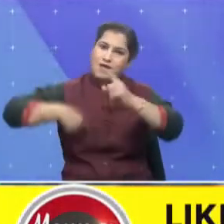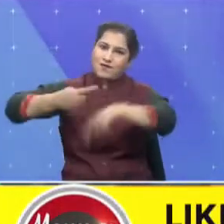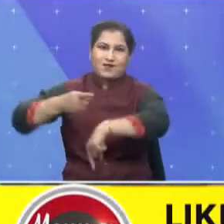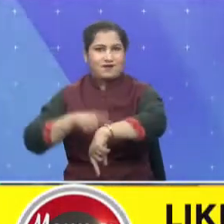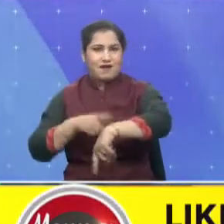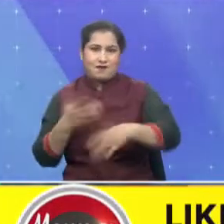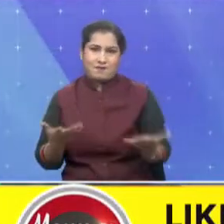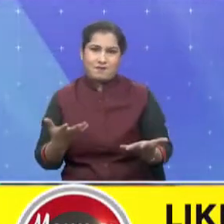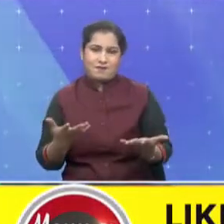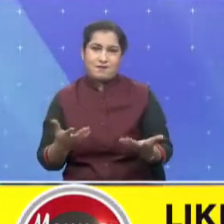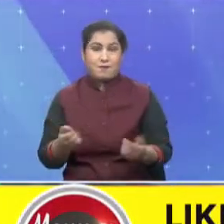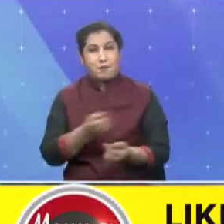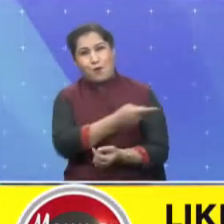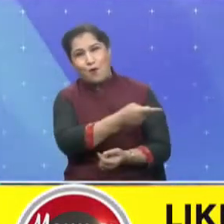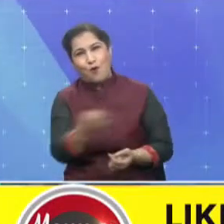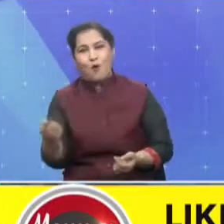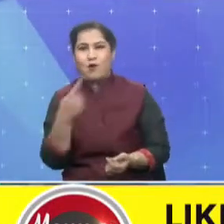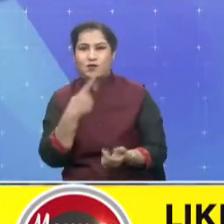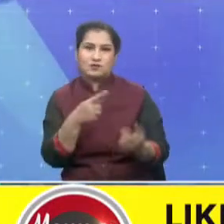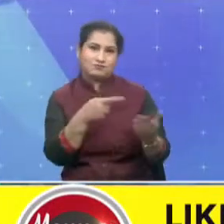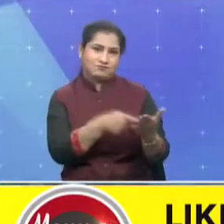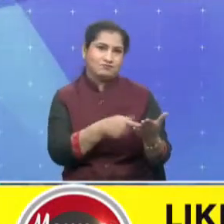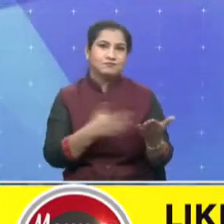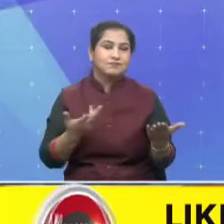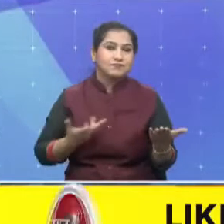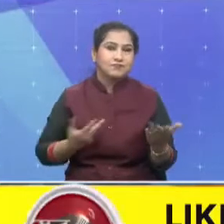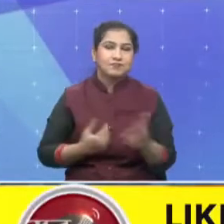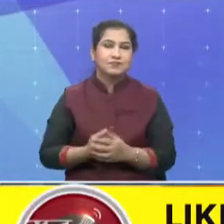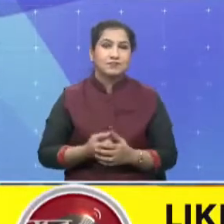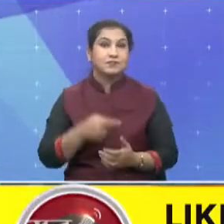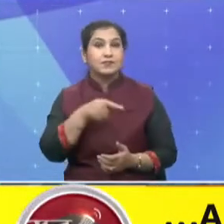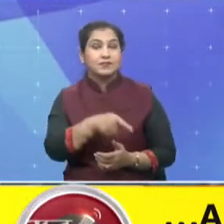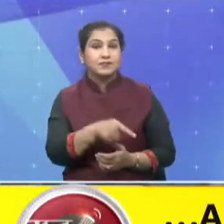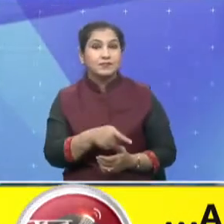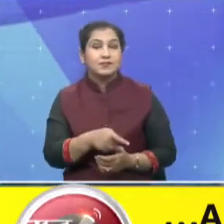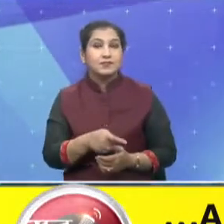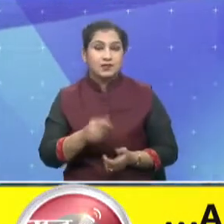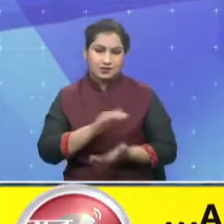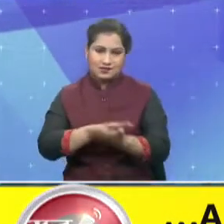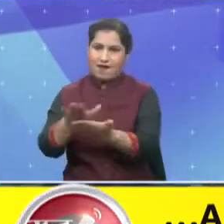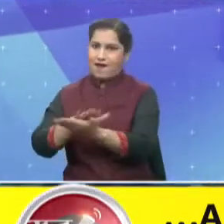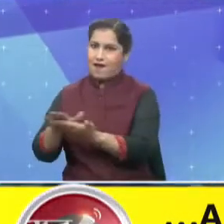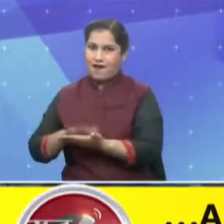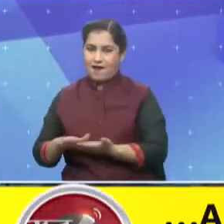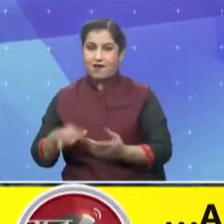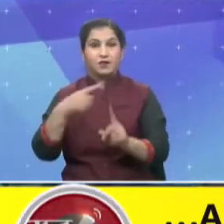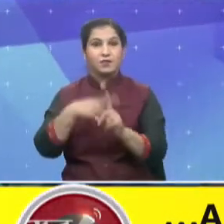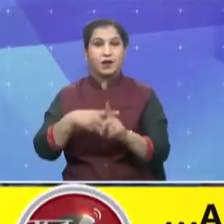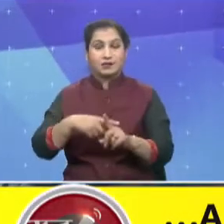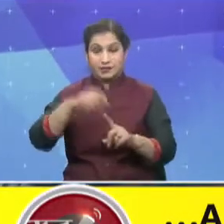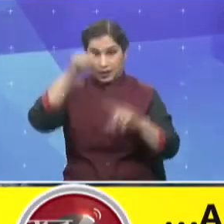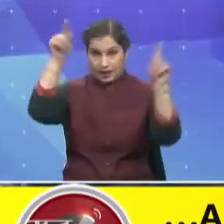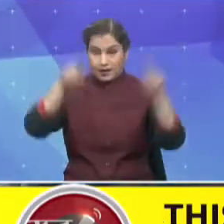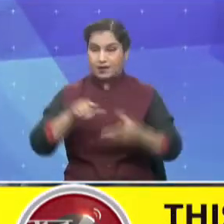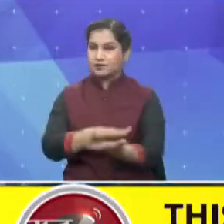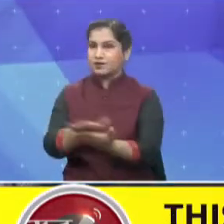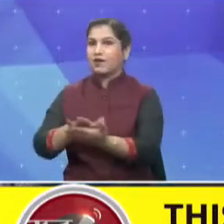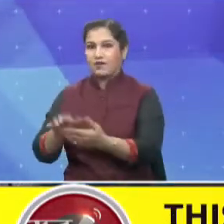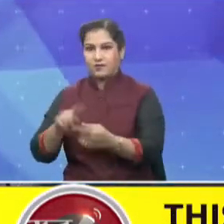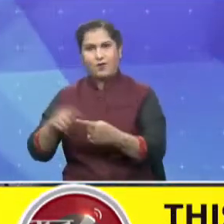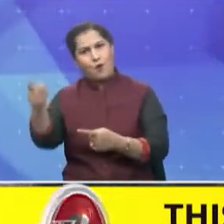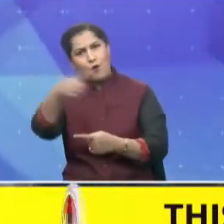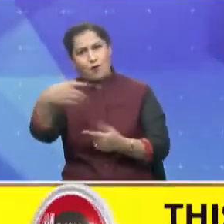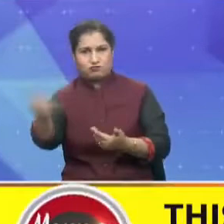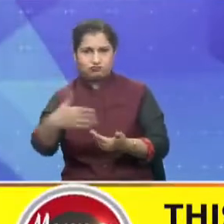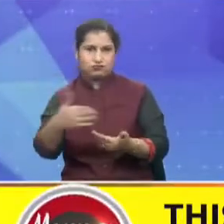तरह अधिकांश लोगों के संदेशों में है। ये है स्वच्छता और स्वच्छ भारत का। स्वच्छता